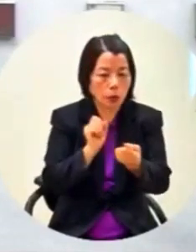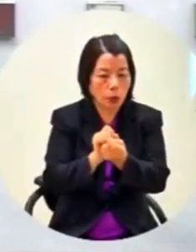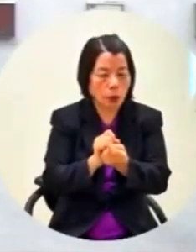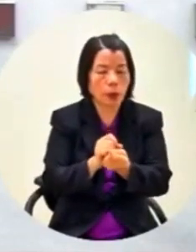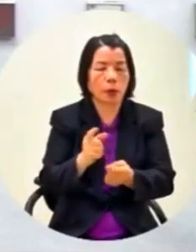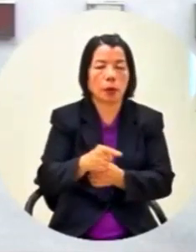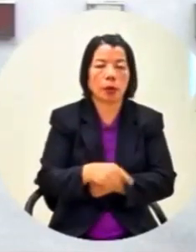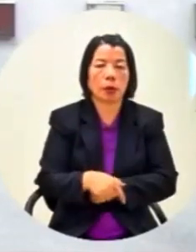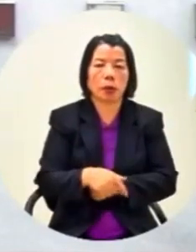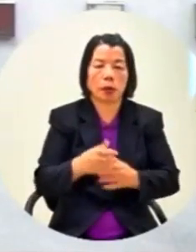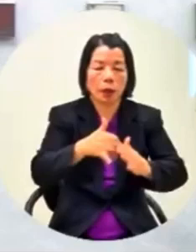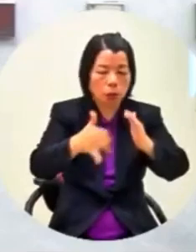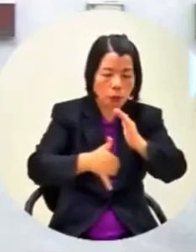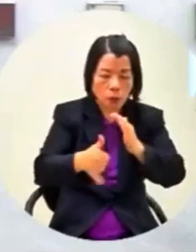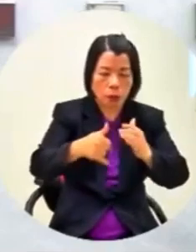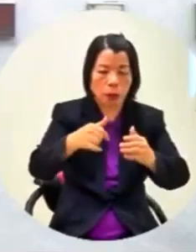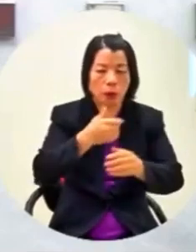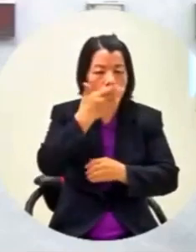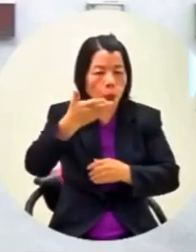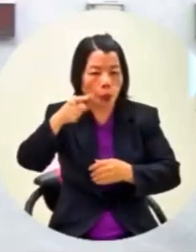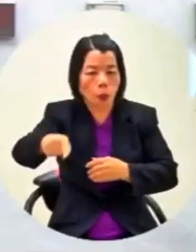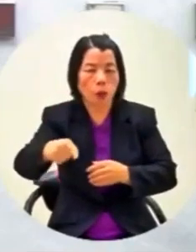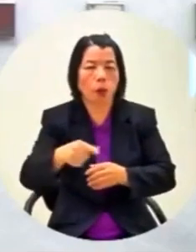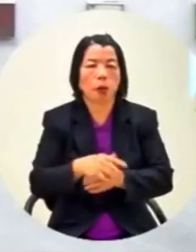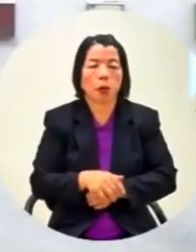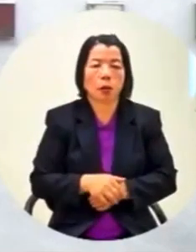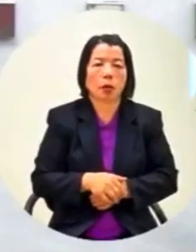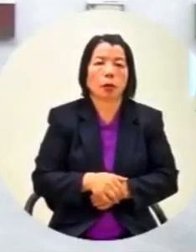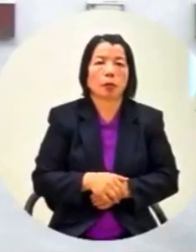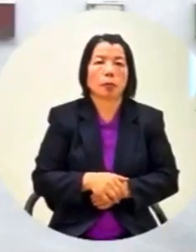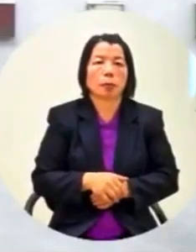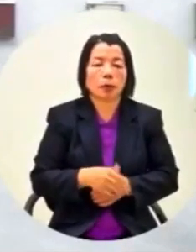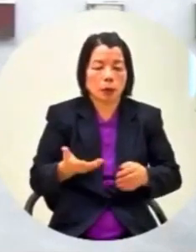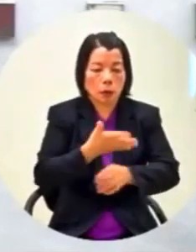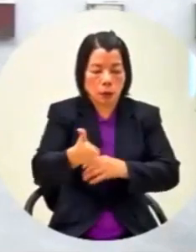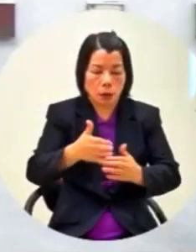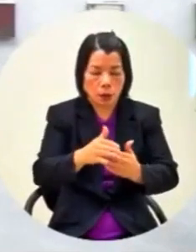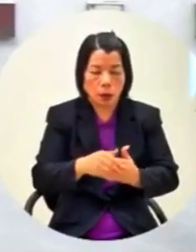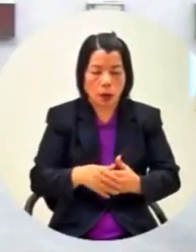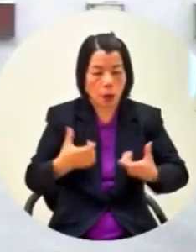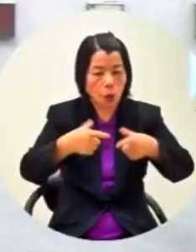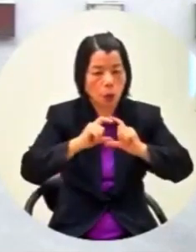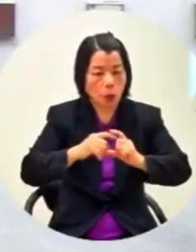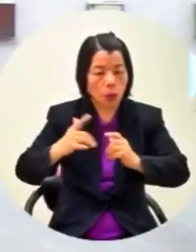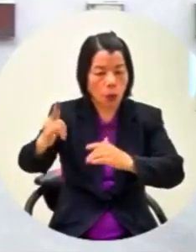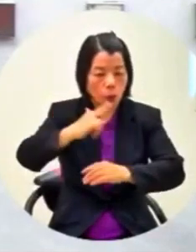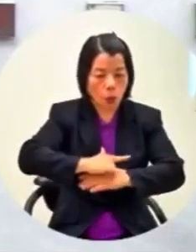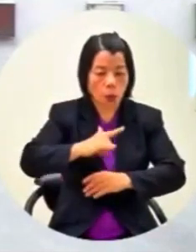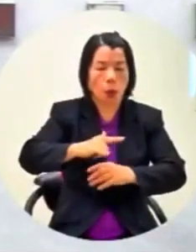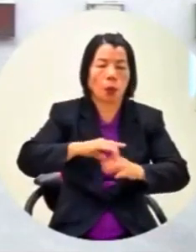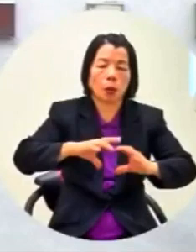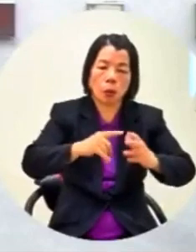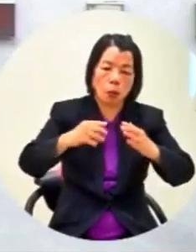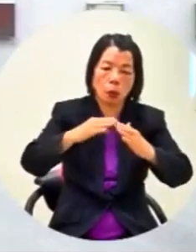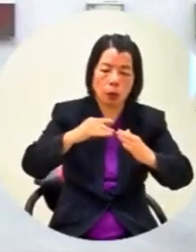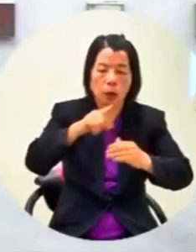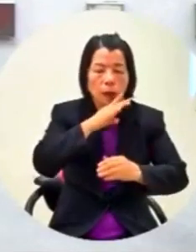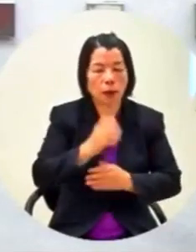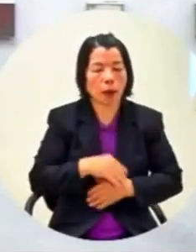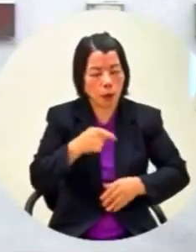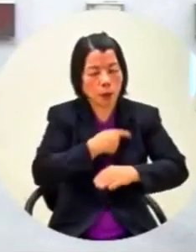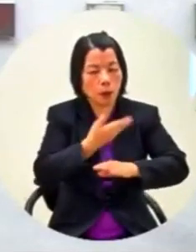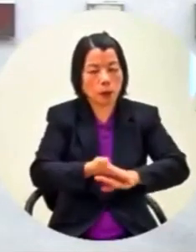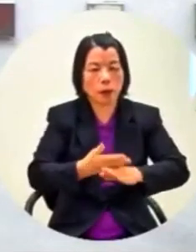家检疫者之家属暂居所，让返台的国人在家放心的隔离，家